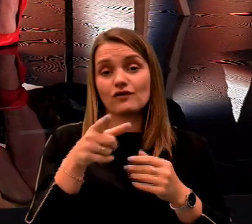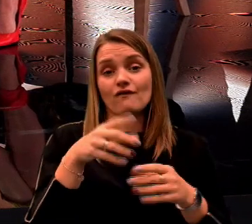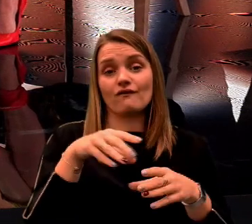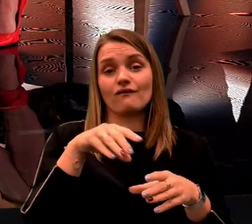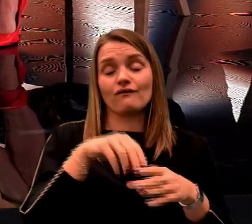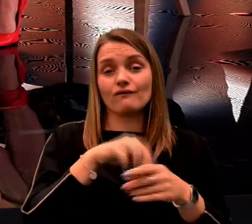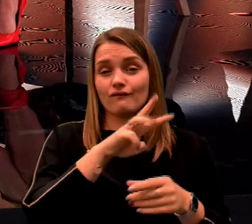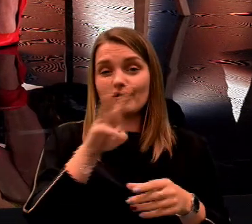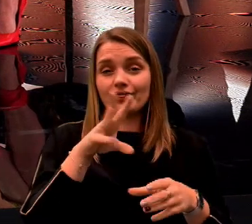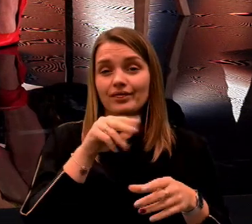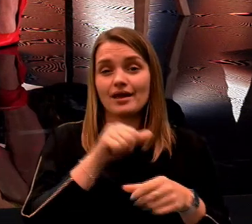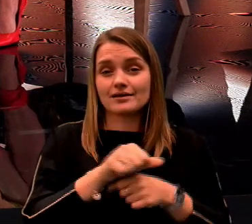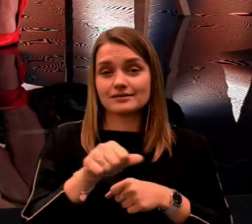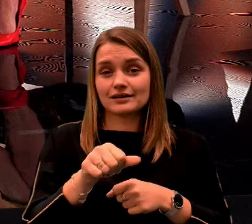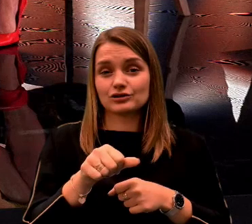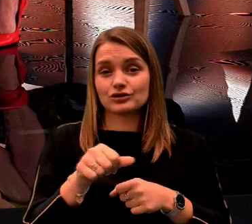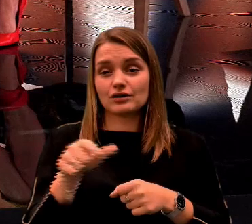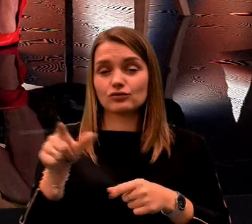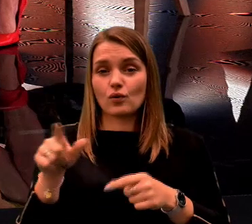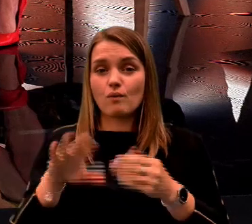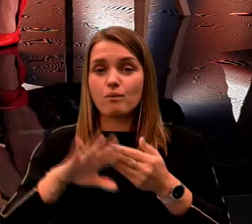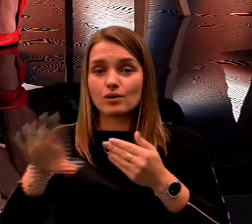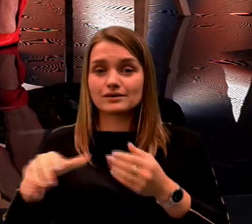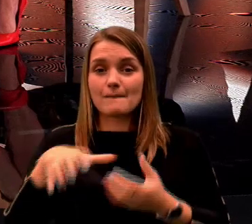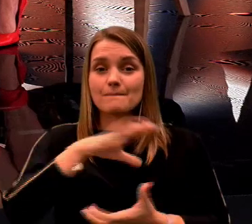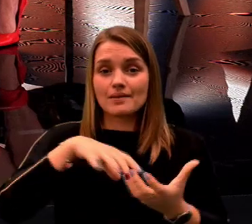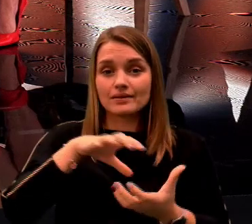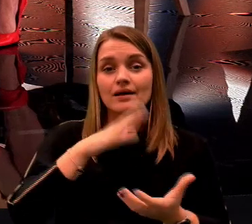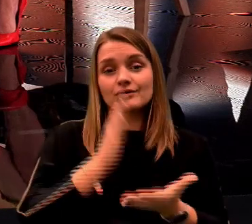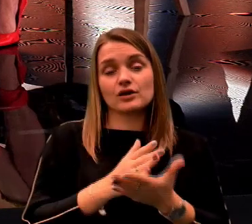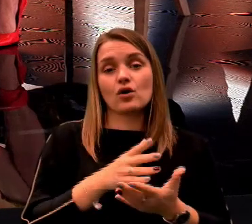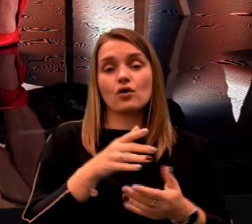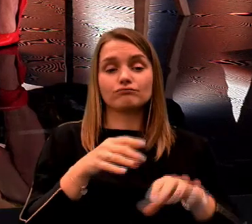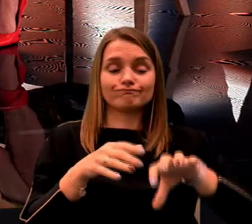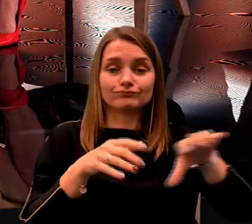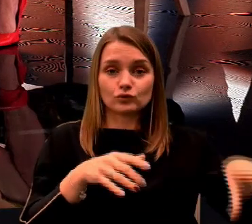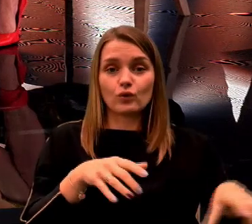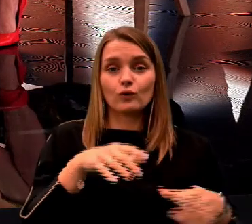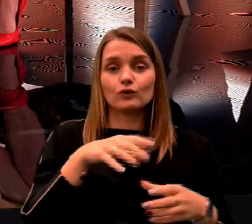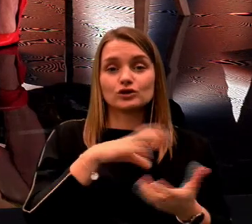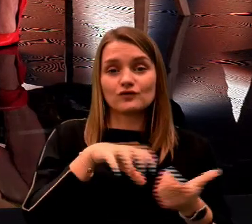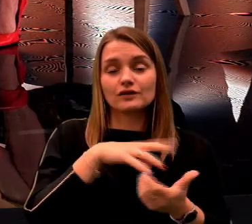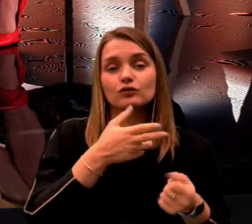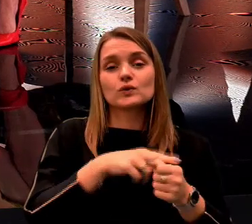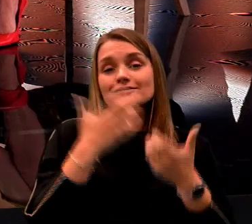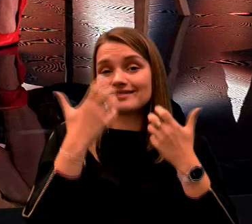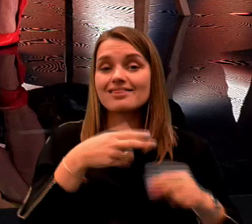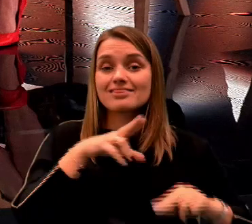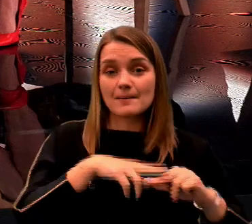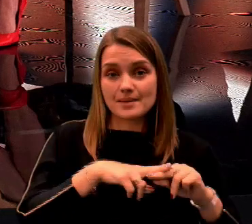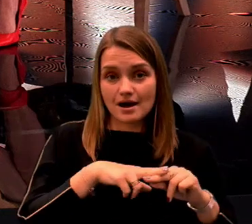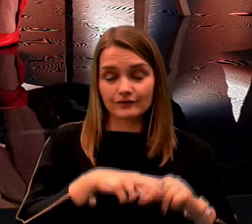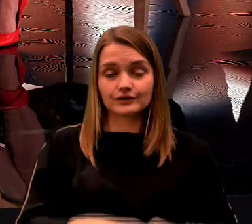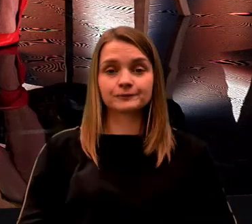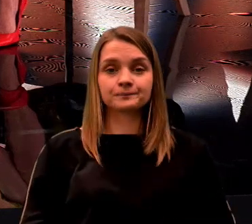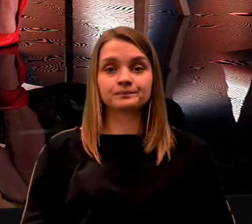zostawia poza nami, tylko jesteście po stronie tych firm, które traktują biznes jako sposób do naprawiania świata. I nagle okazało